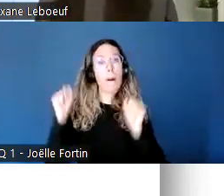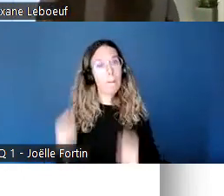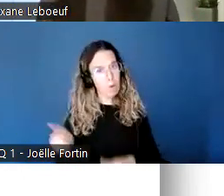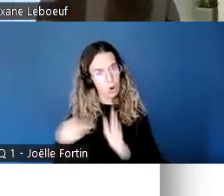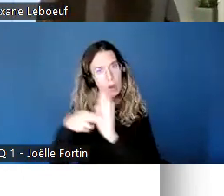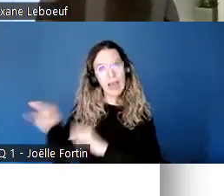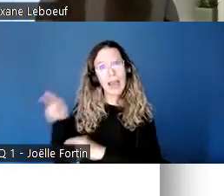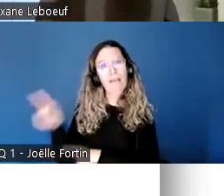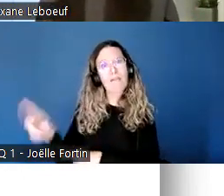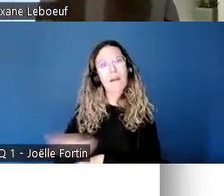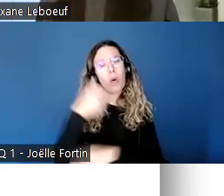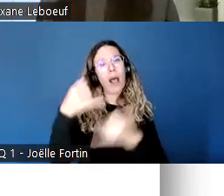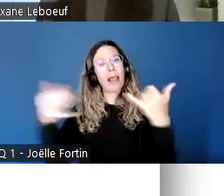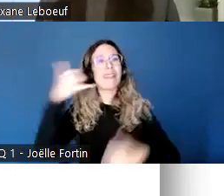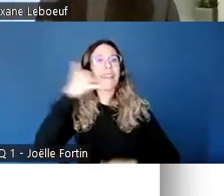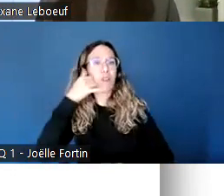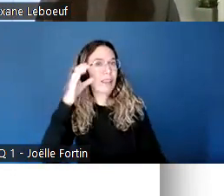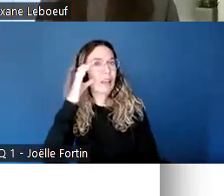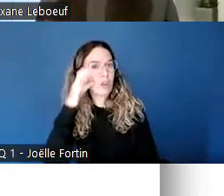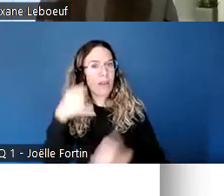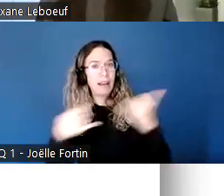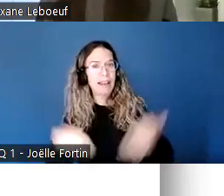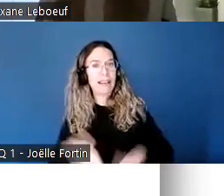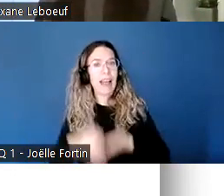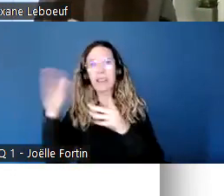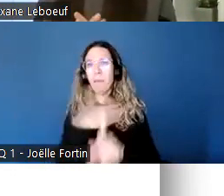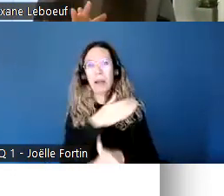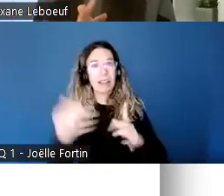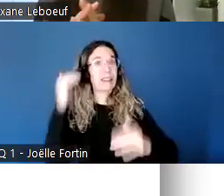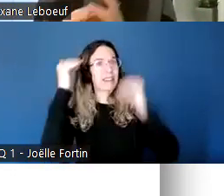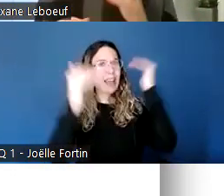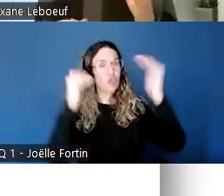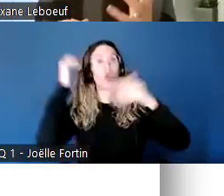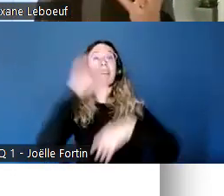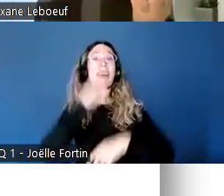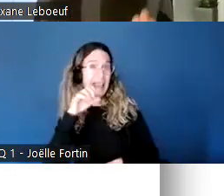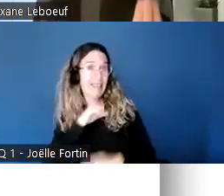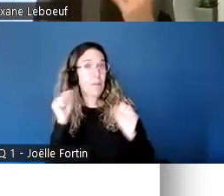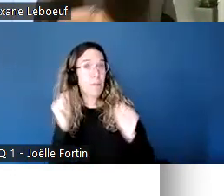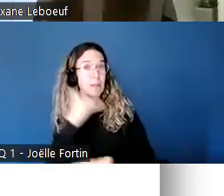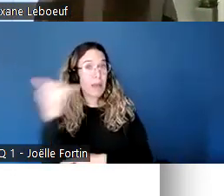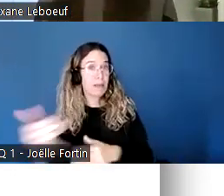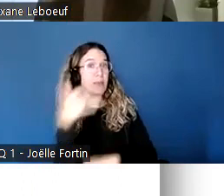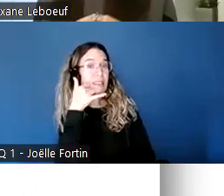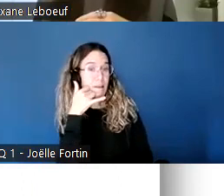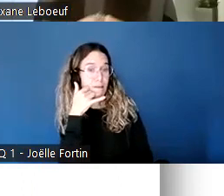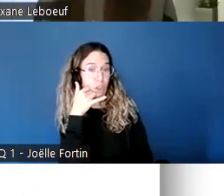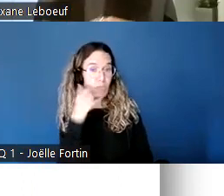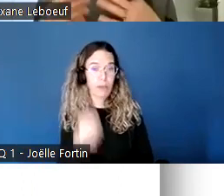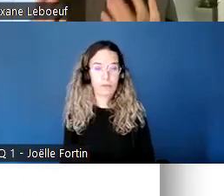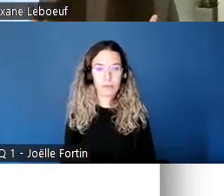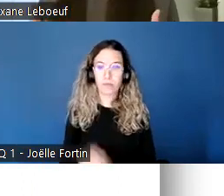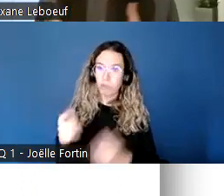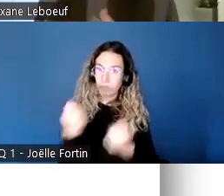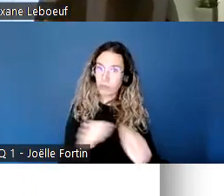réfère à la ligne provinciale d'écoute, ligne aide maltraitance adulte aîné, ou qui est une ligne, en fait, là,